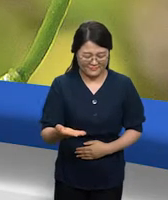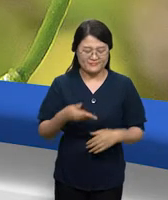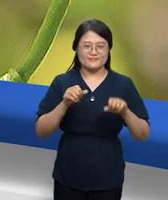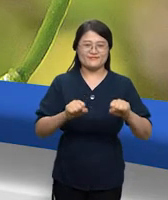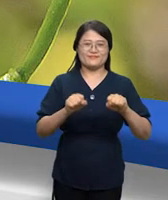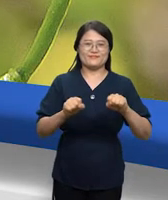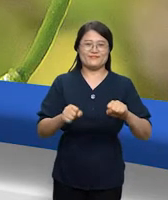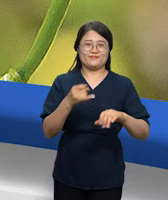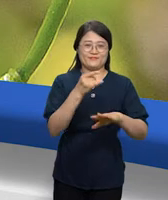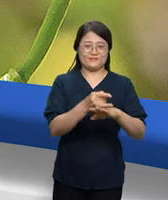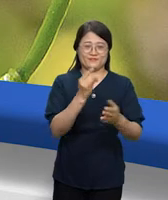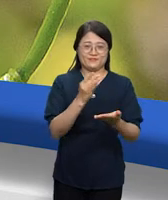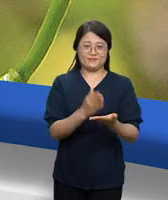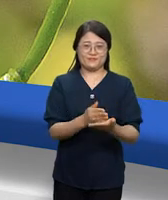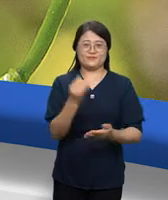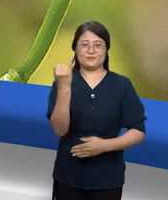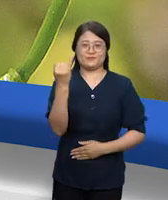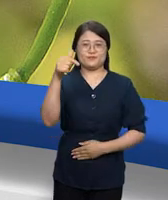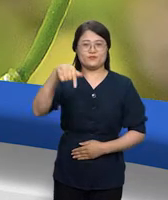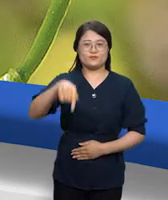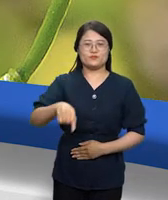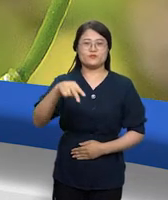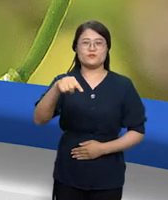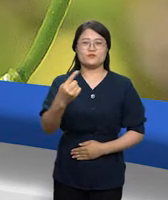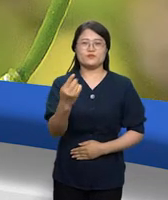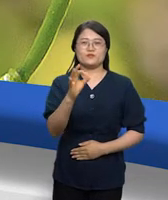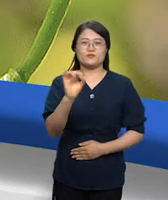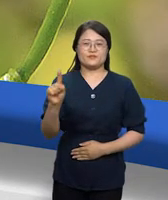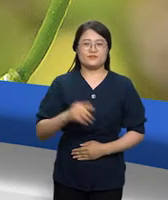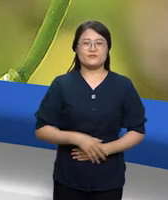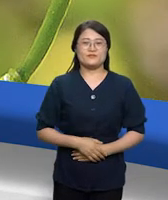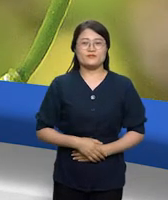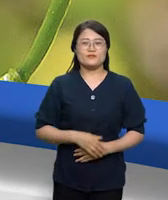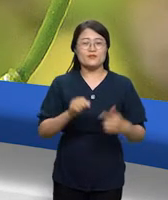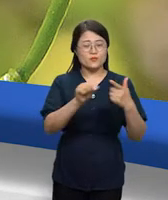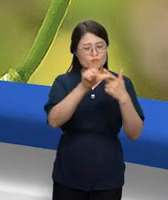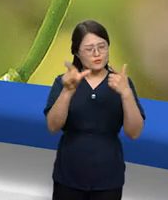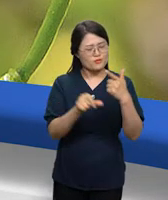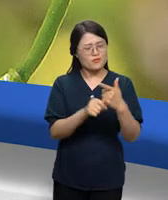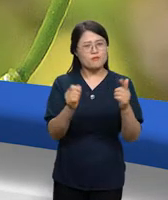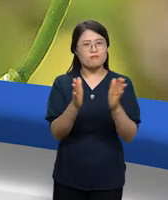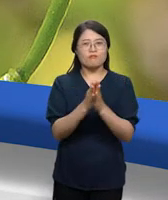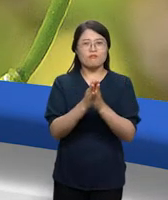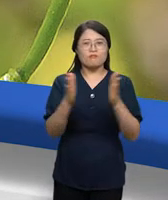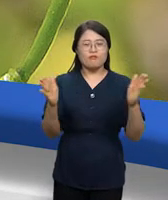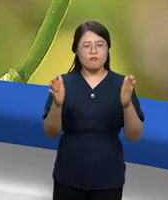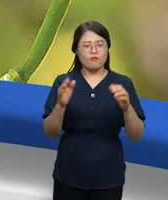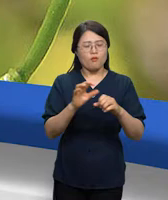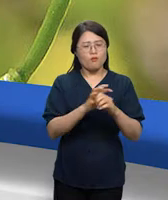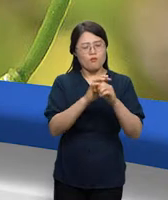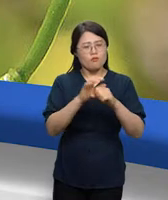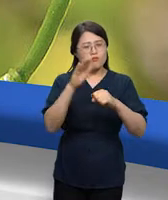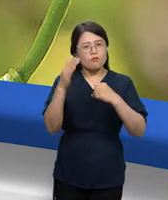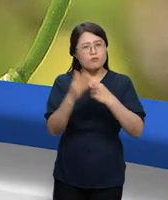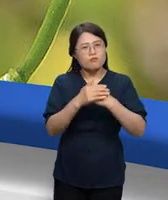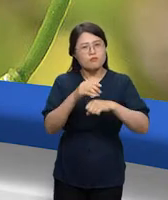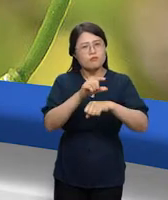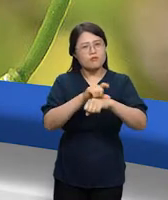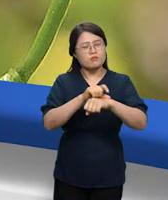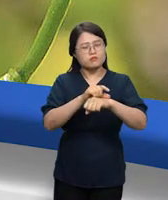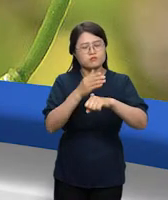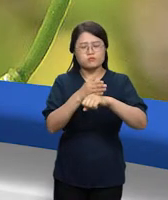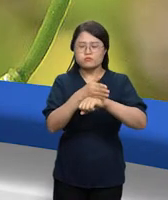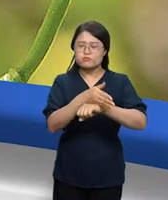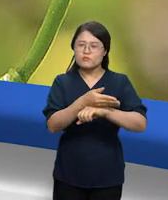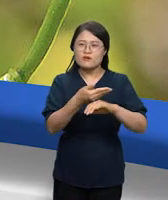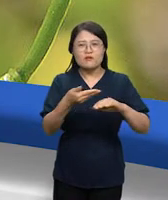시청자 여러분 안녕하십니까? 의왕시정 뉴스 구도합니다. 6월이 밝았습니다. 코로나로 인해 시간이 느리게 가는